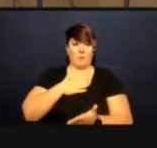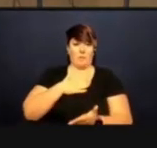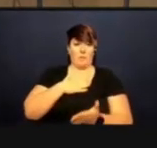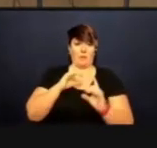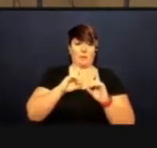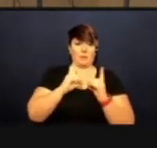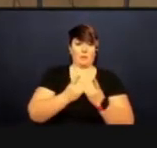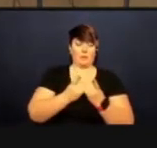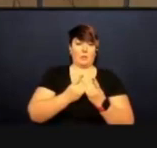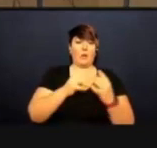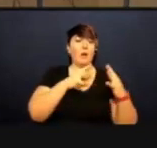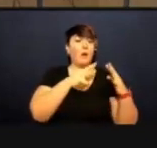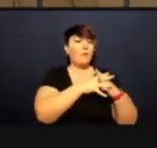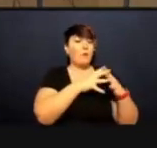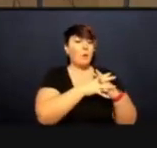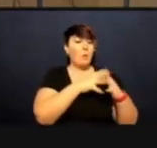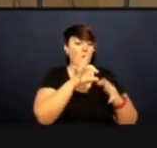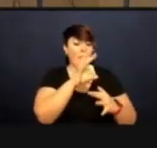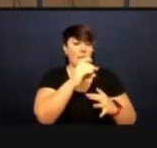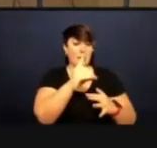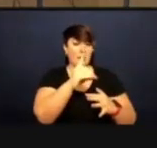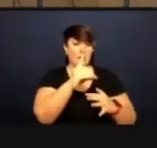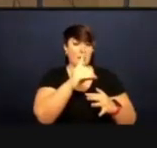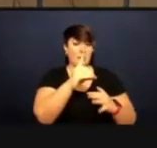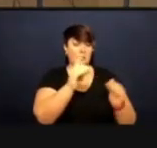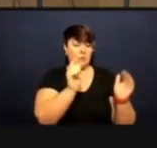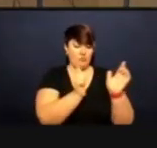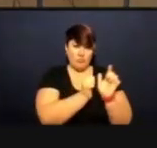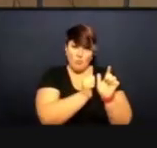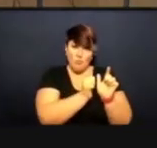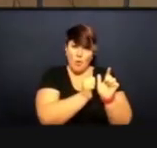tunashughulikia swala hili. Kwa mfano,